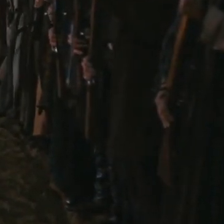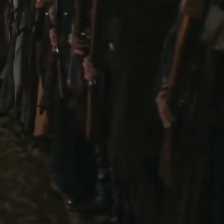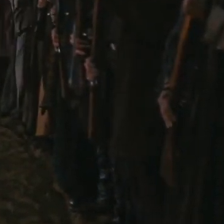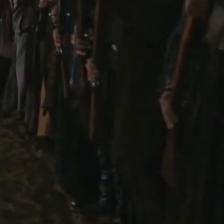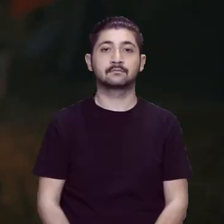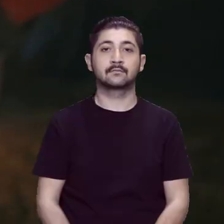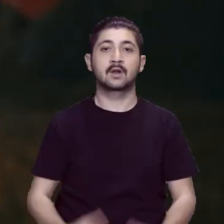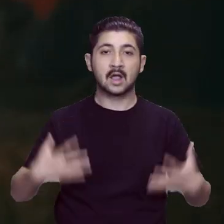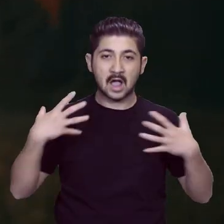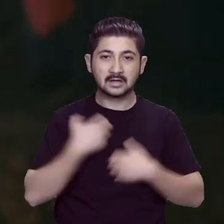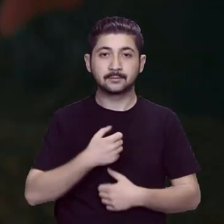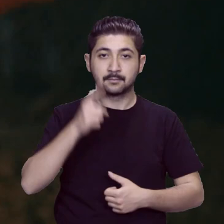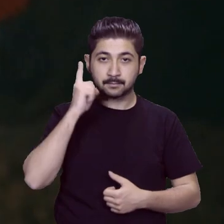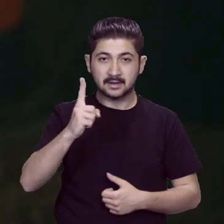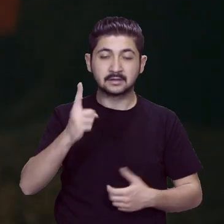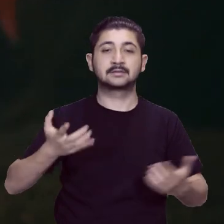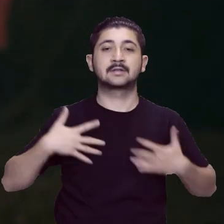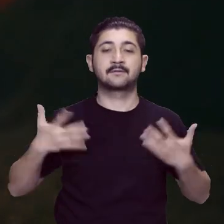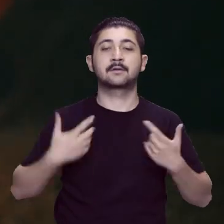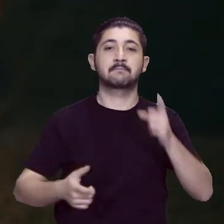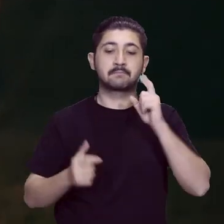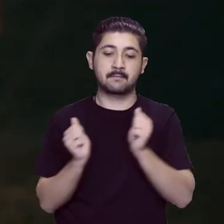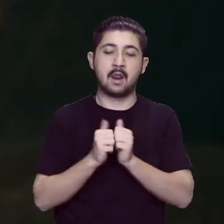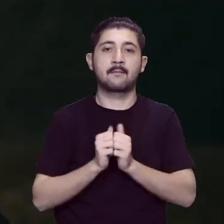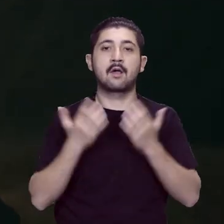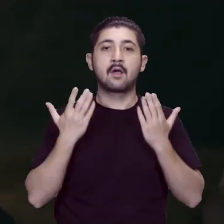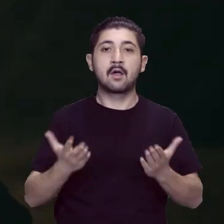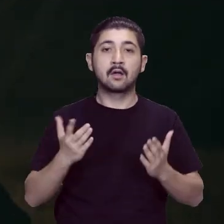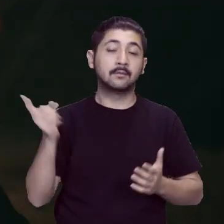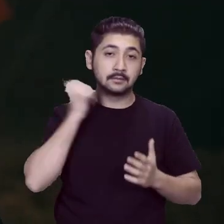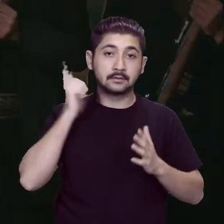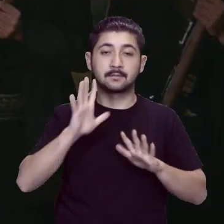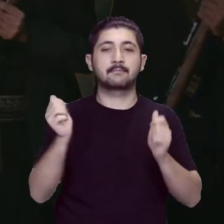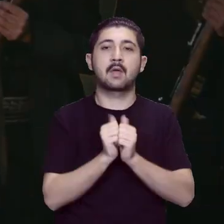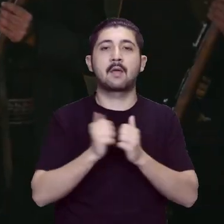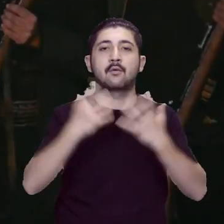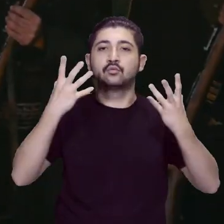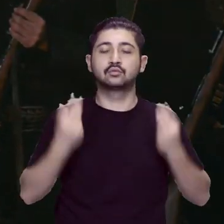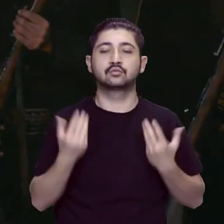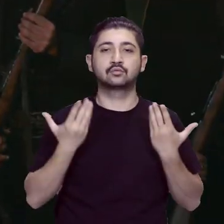Acımız bir, sevincimiz bir, övüncümüz bir olsun.